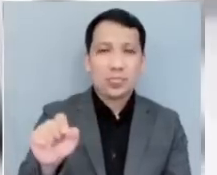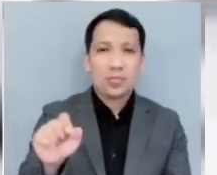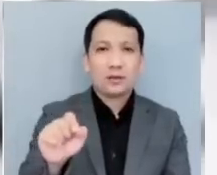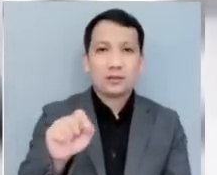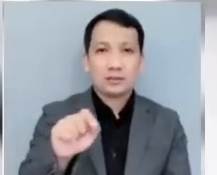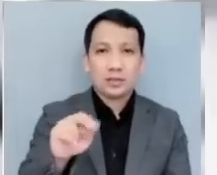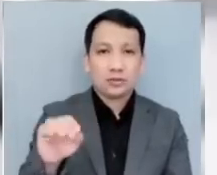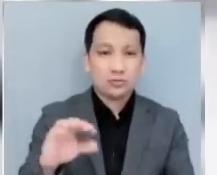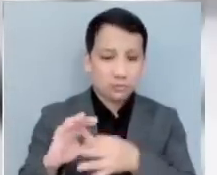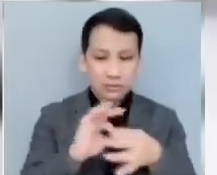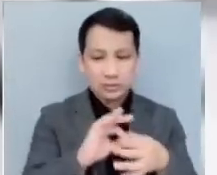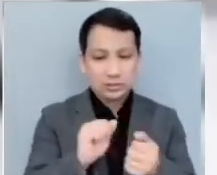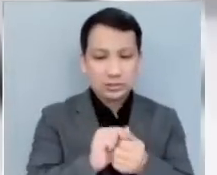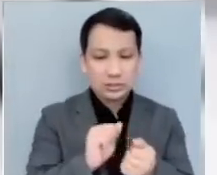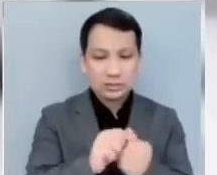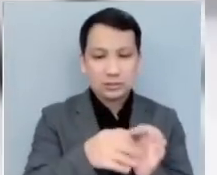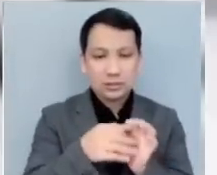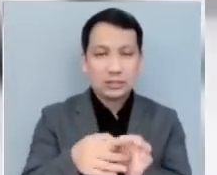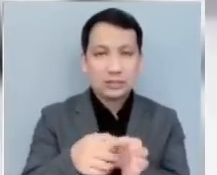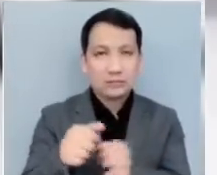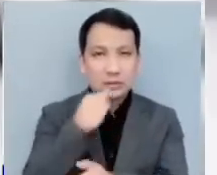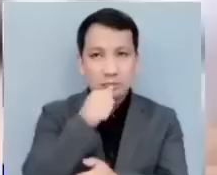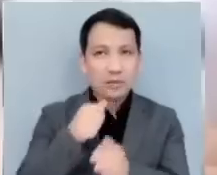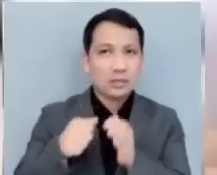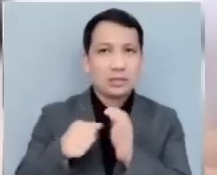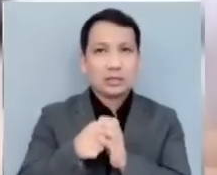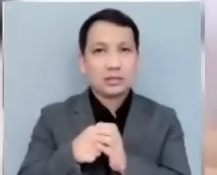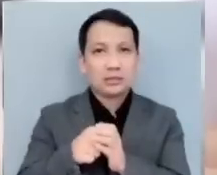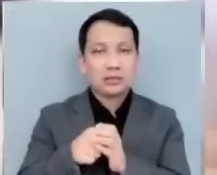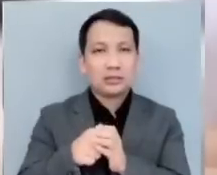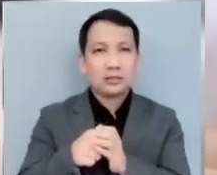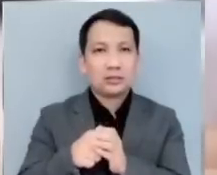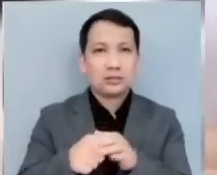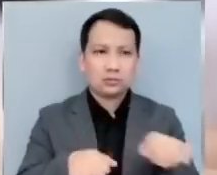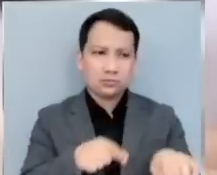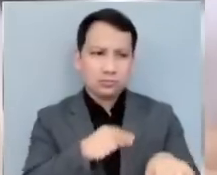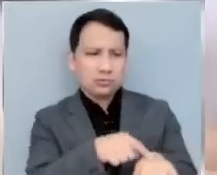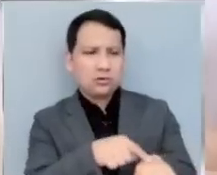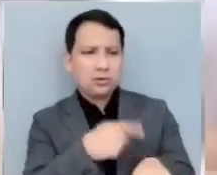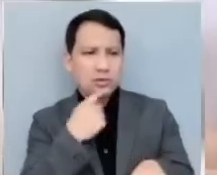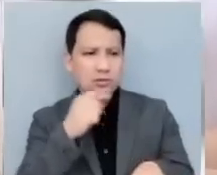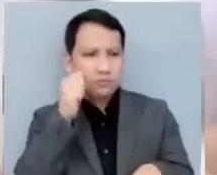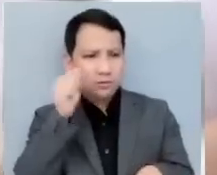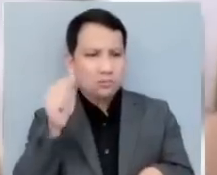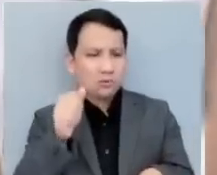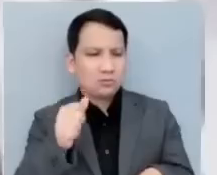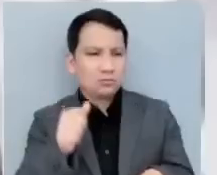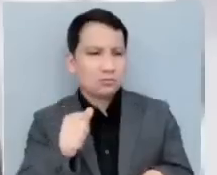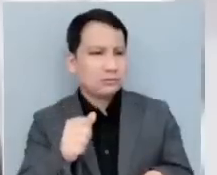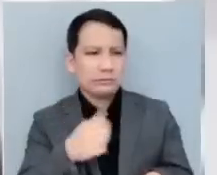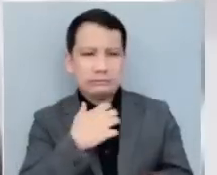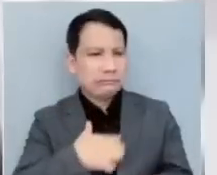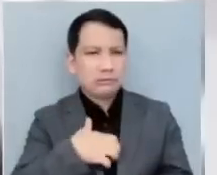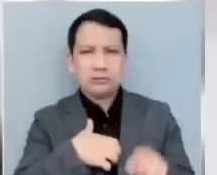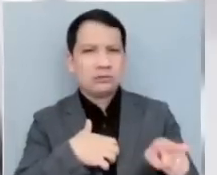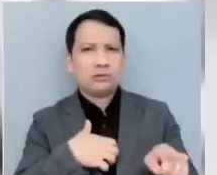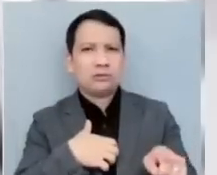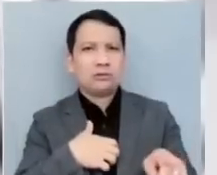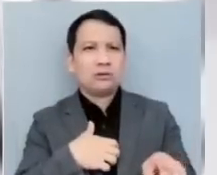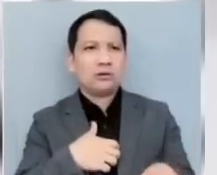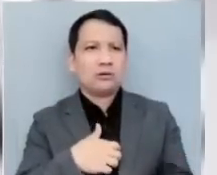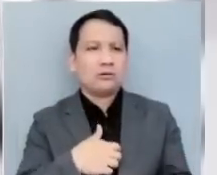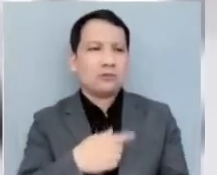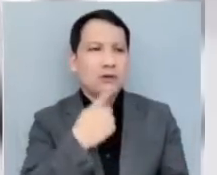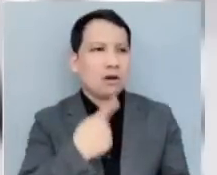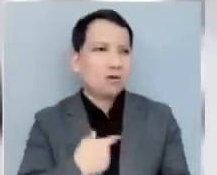isinasangkot ni Abalos sa umano'y cover-up. Inalmahan niya ang mga pahayag ni Abalos na aniyay dumungi sa kanyang pangalan. I've already been judged